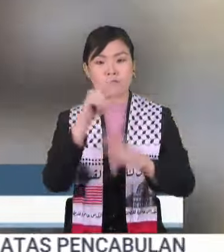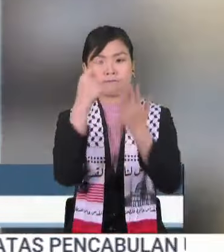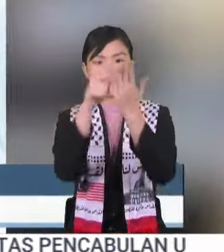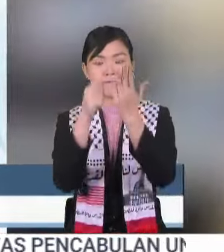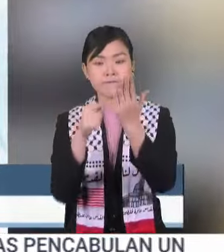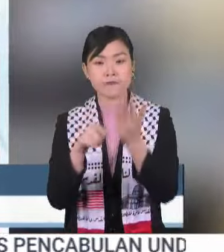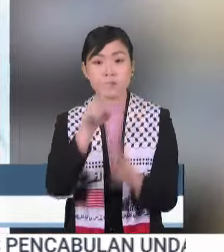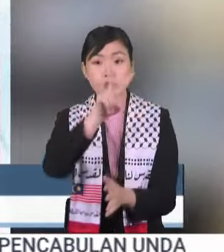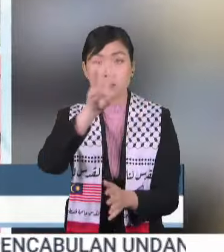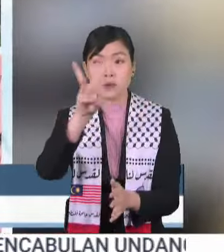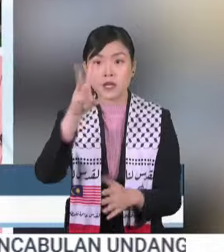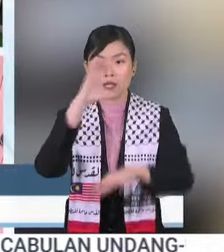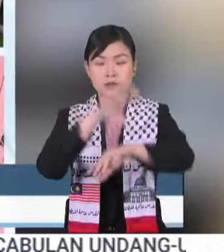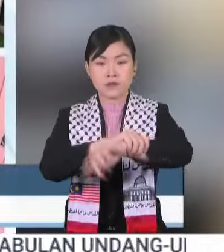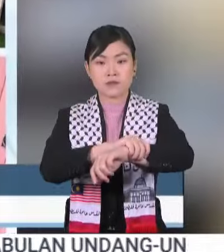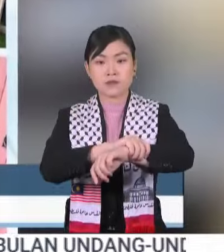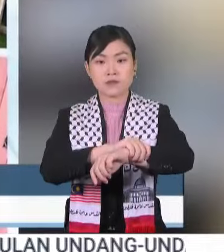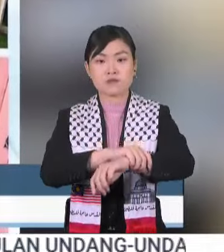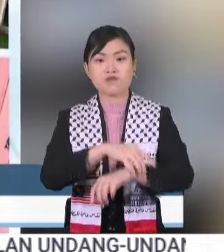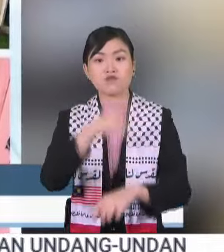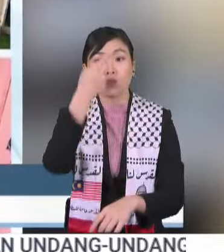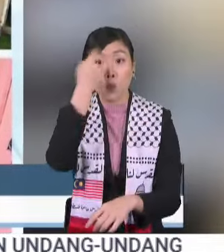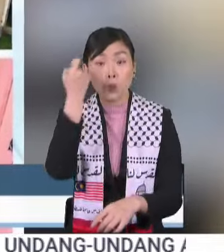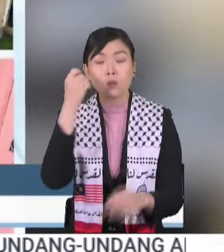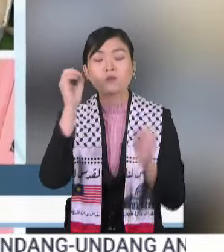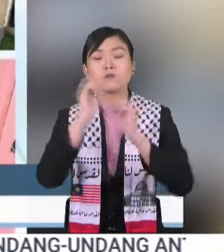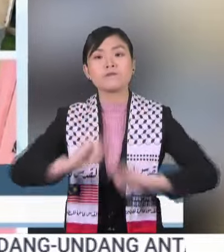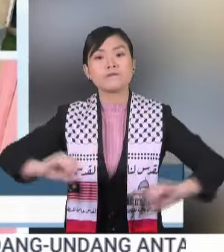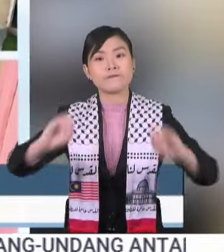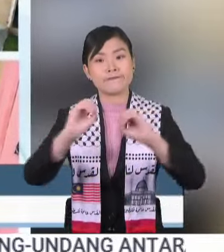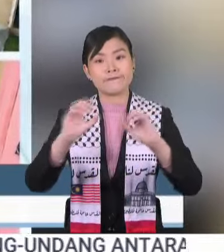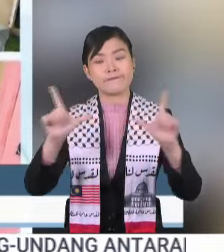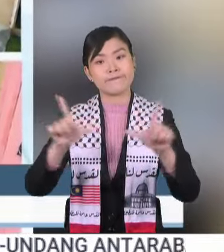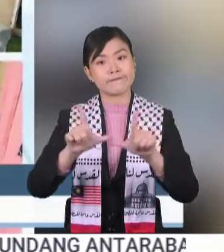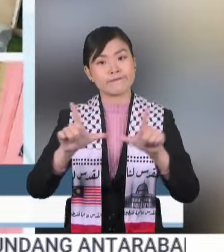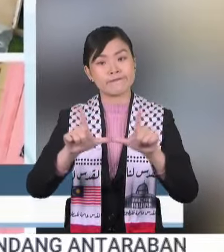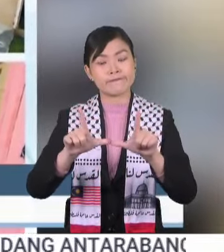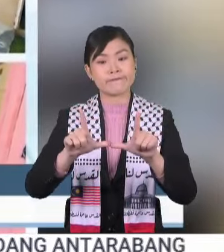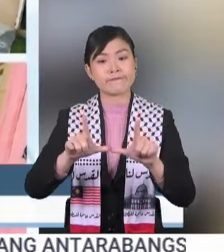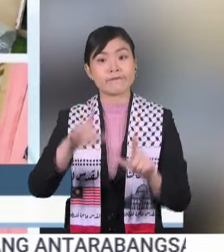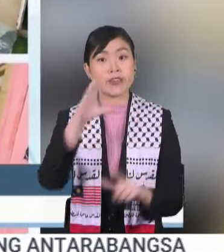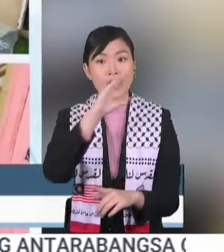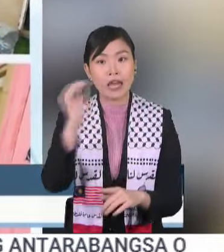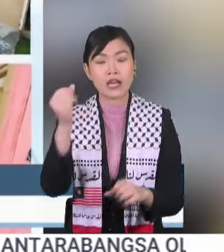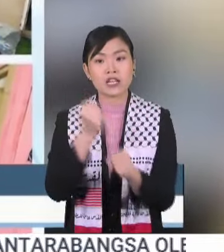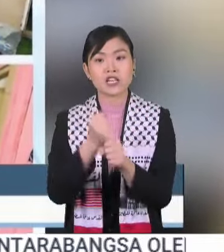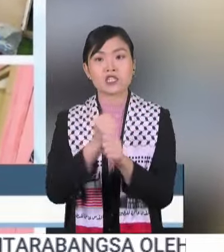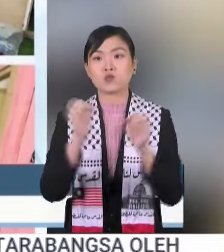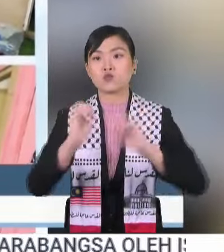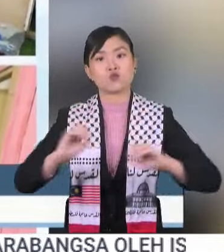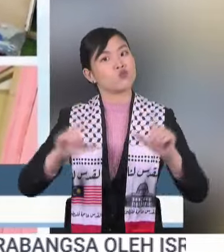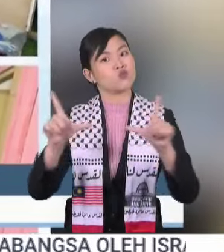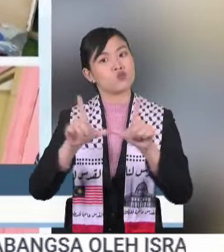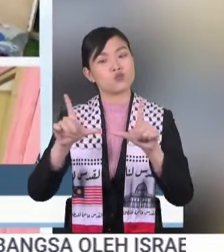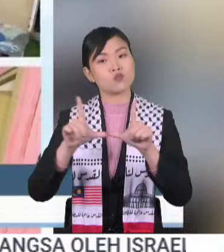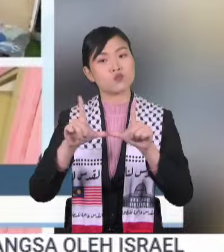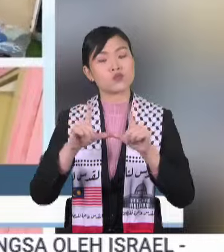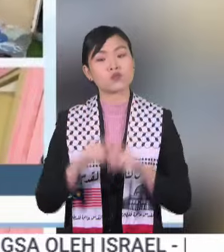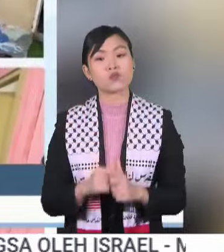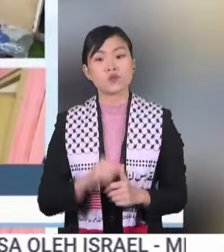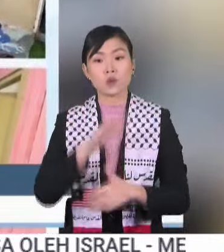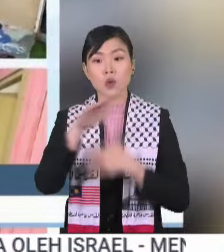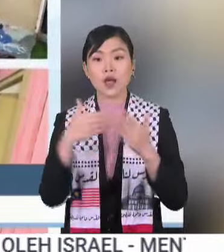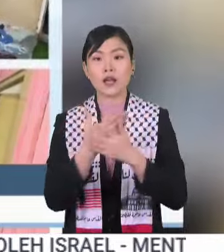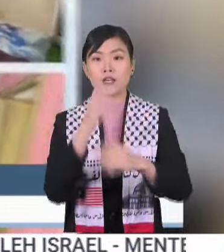26 orang yang ditahan pula kerana tidak mempunyai dokumen perjalanan yang sah dan bekerja tanpa permit kesemua mereka